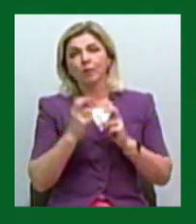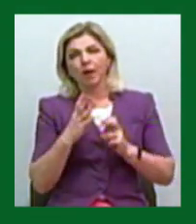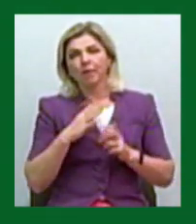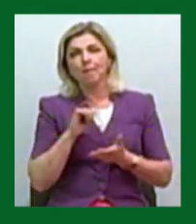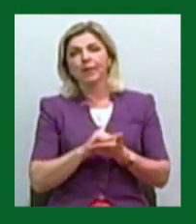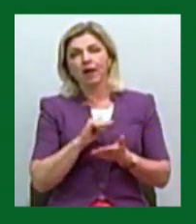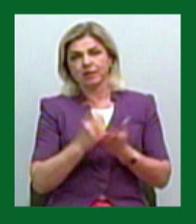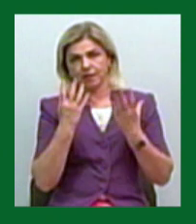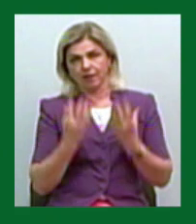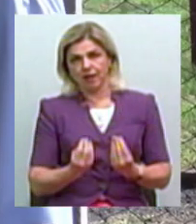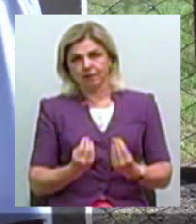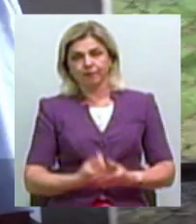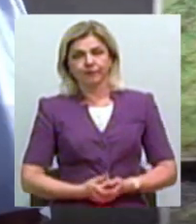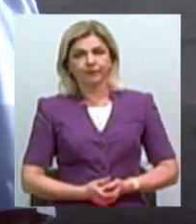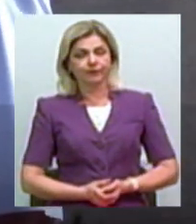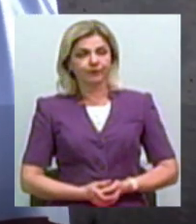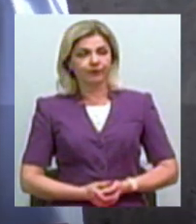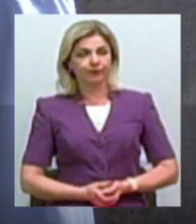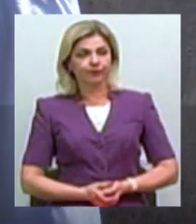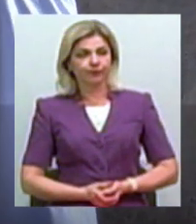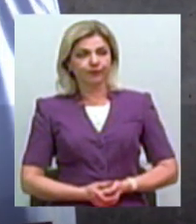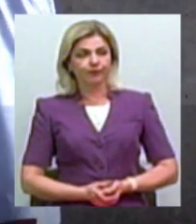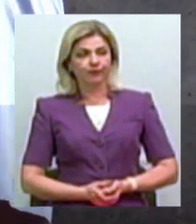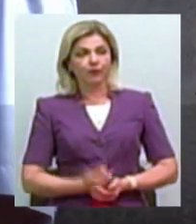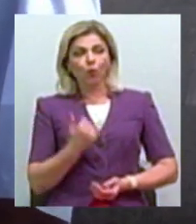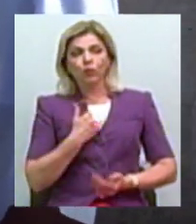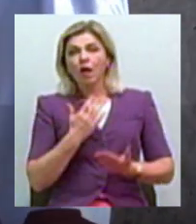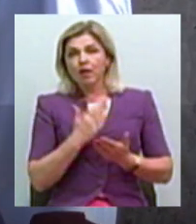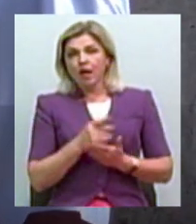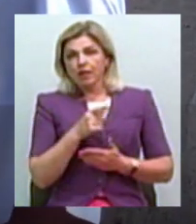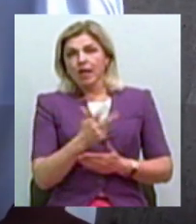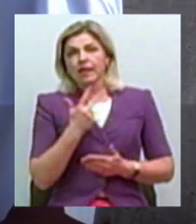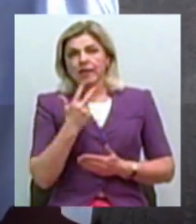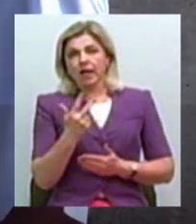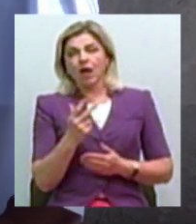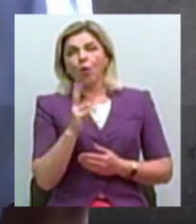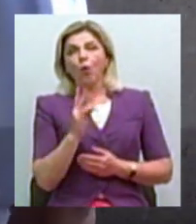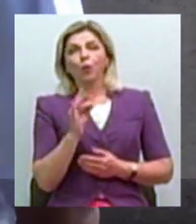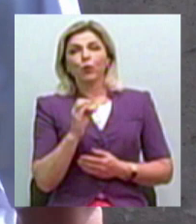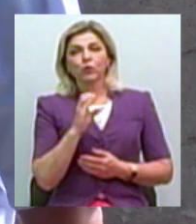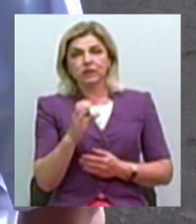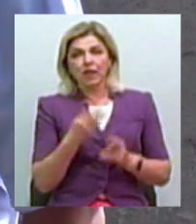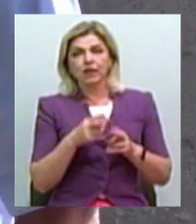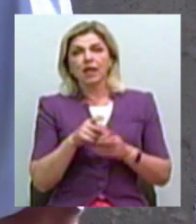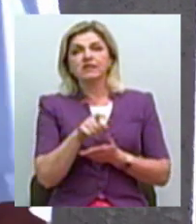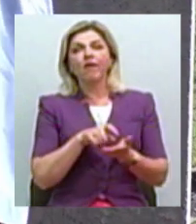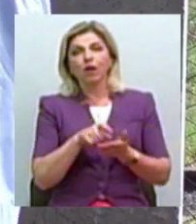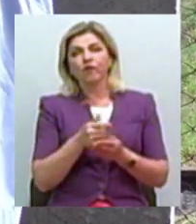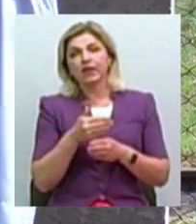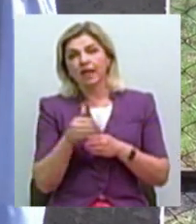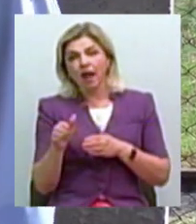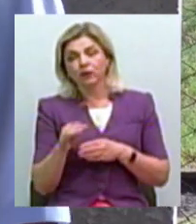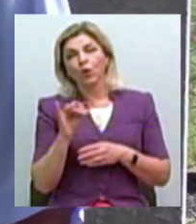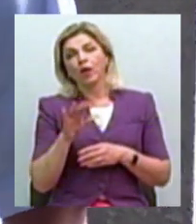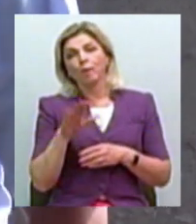прес-день. Оце у нас на оці є три корпуса, які йдуть у нас на ділянку, зварювальну ділянку, і після цього